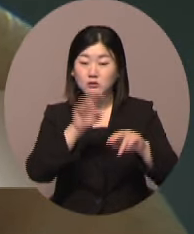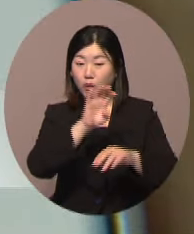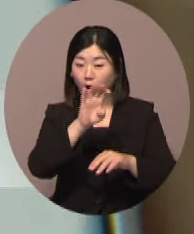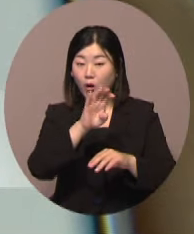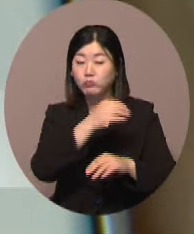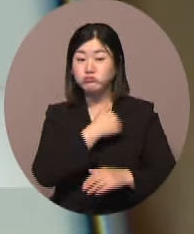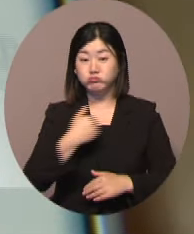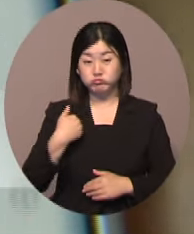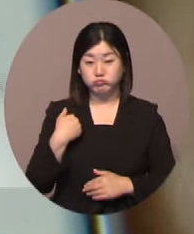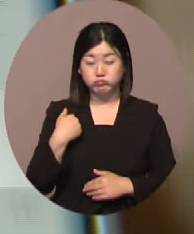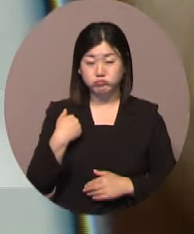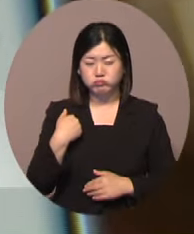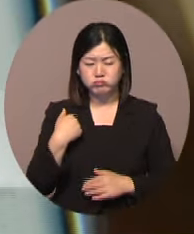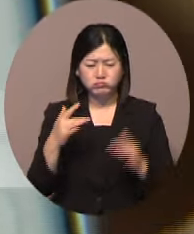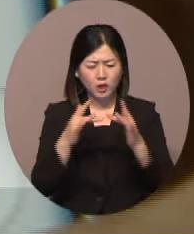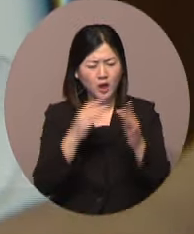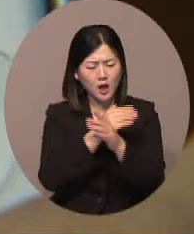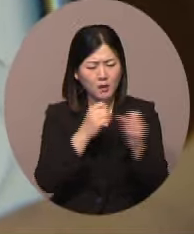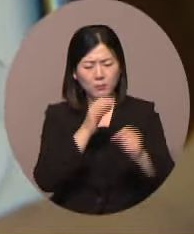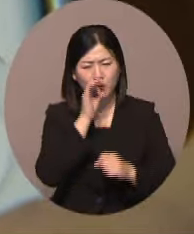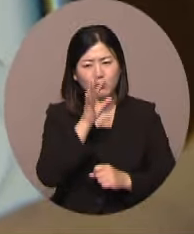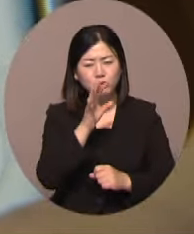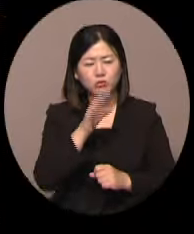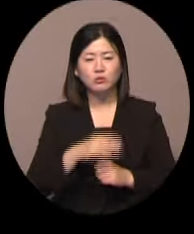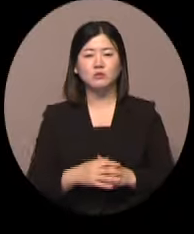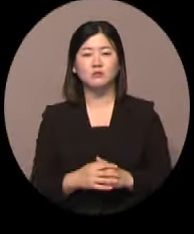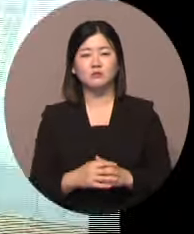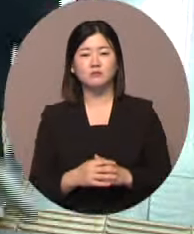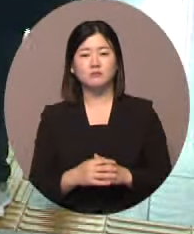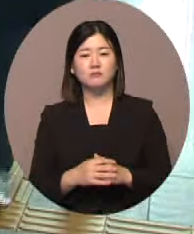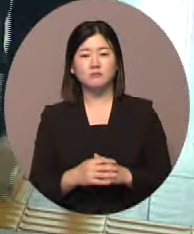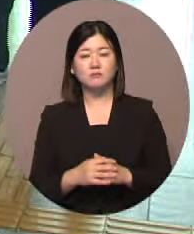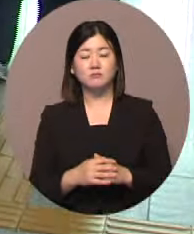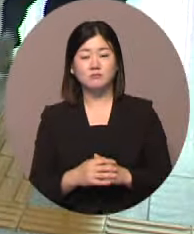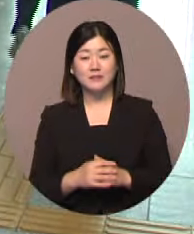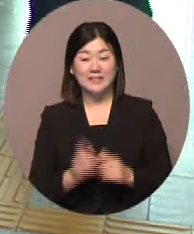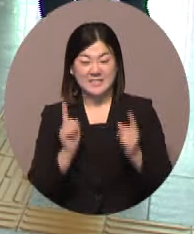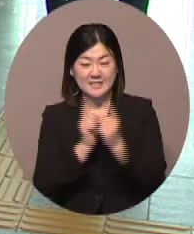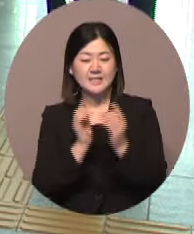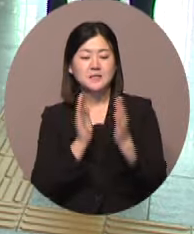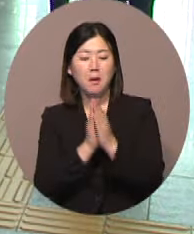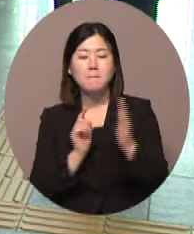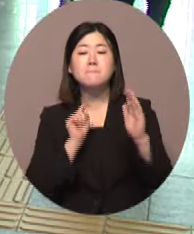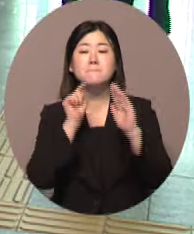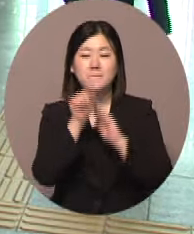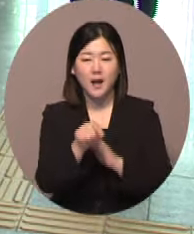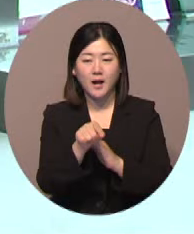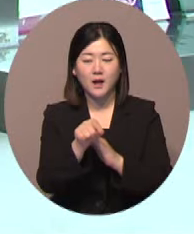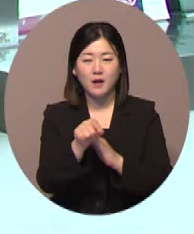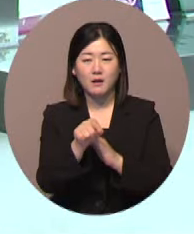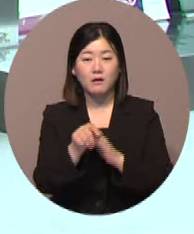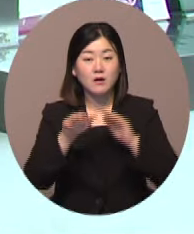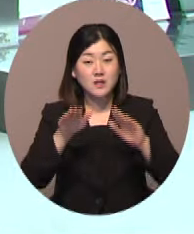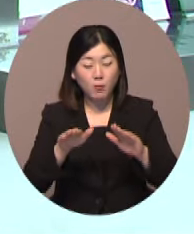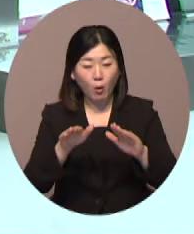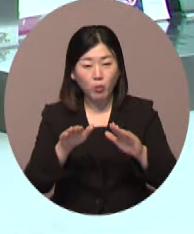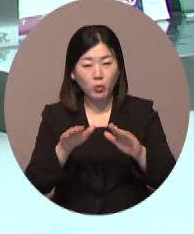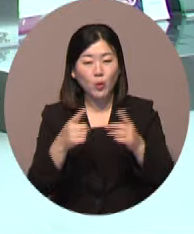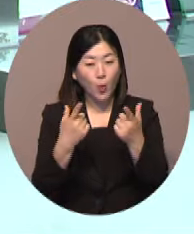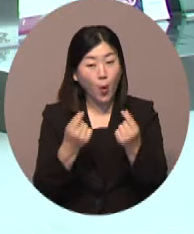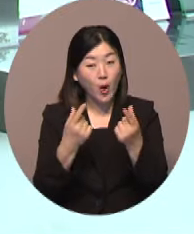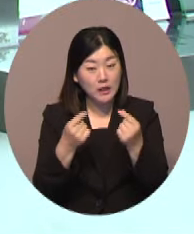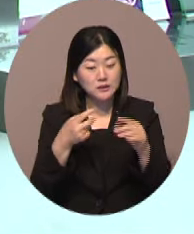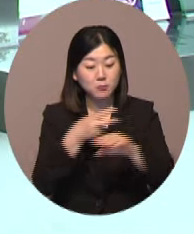남아있다고 표시되는데 정작 예매는 불가능합니다. 터미널로 직접 가봤습니다. 이번엔 현장에서